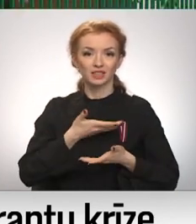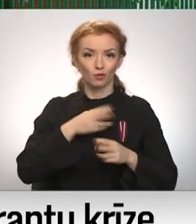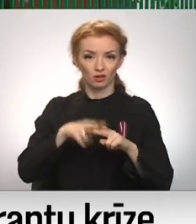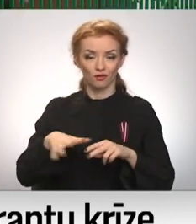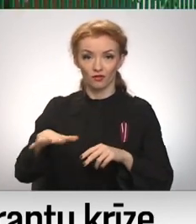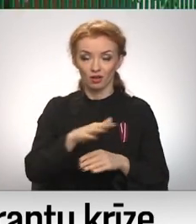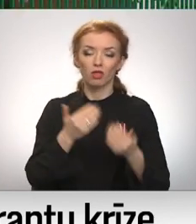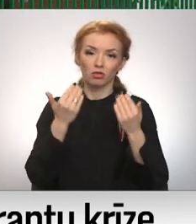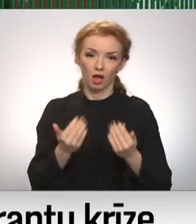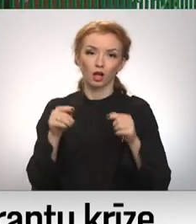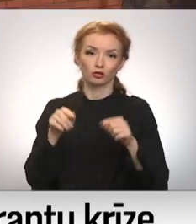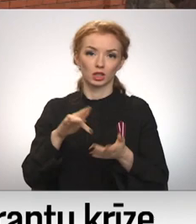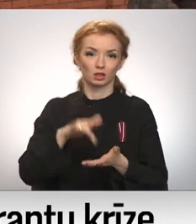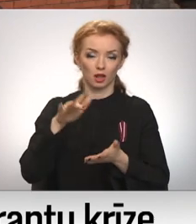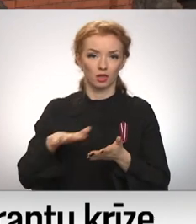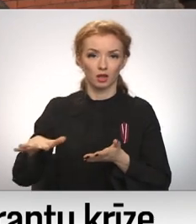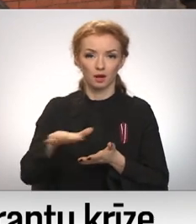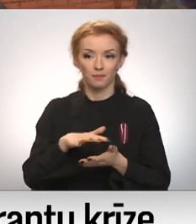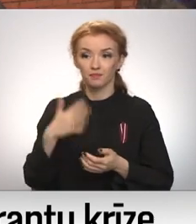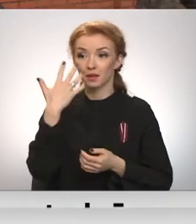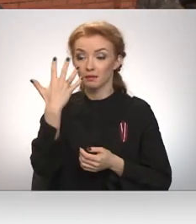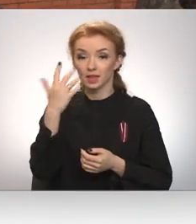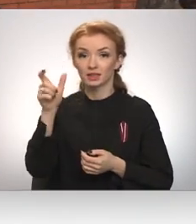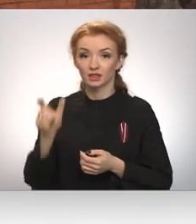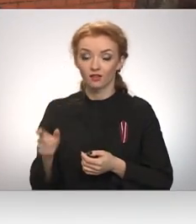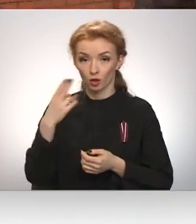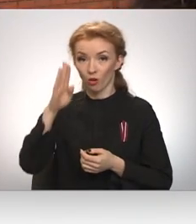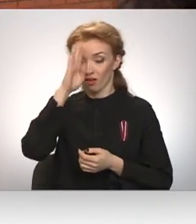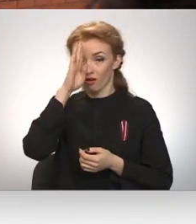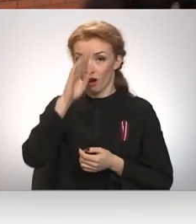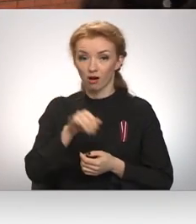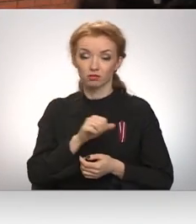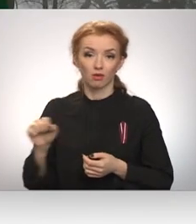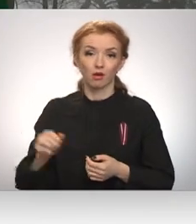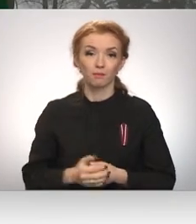viņi ievietoti šajā centrā. Pieci cilvēki no Irākas, jā.